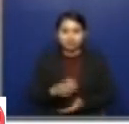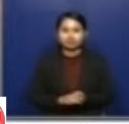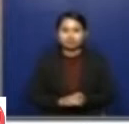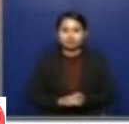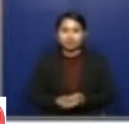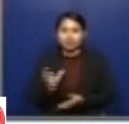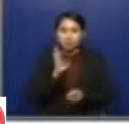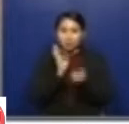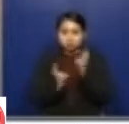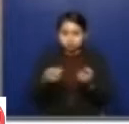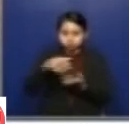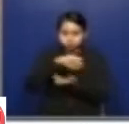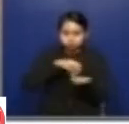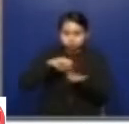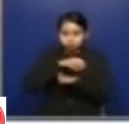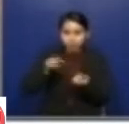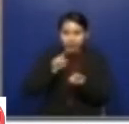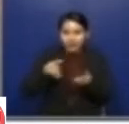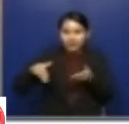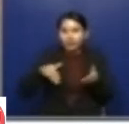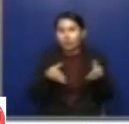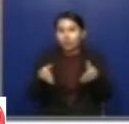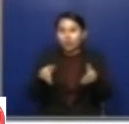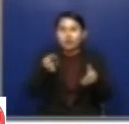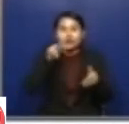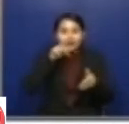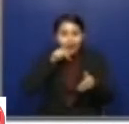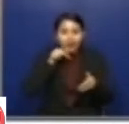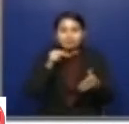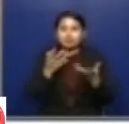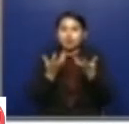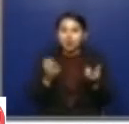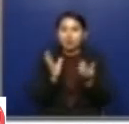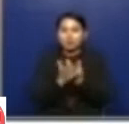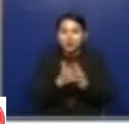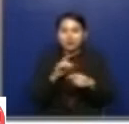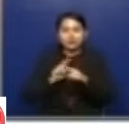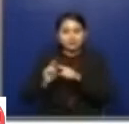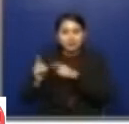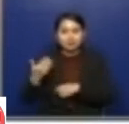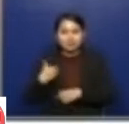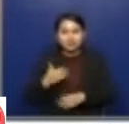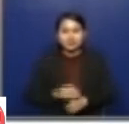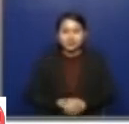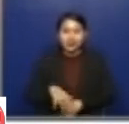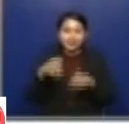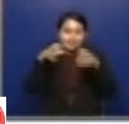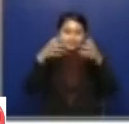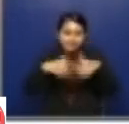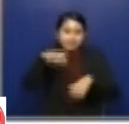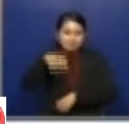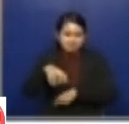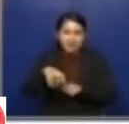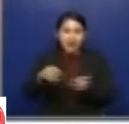ไปในพื้นที่เกษตรกรรมและแหล่งน้ำบริโภคของประชาชนได้ที่ผ่านมาพบว่าการทำเหมืองที่ส่งผลกระทบต่อสุขภาพสิ่ง